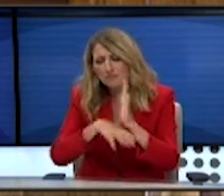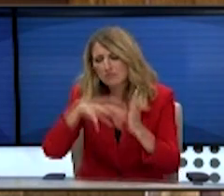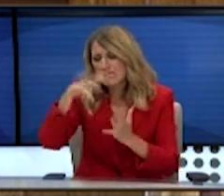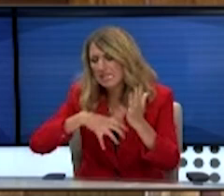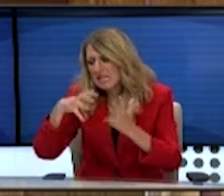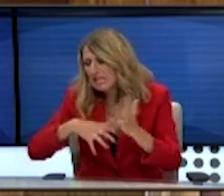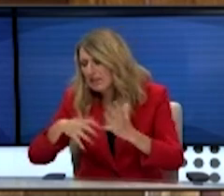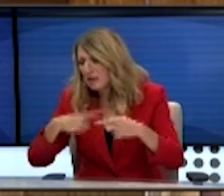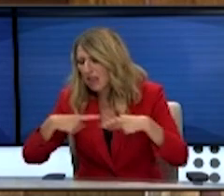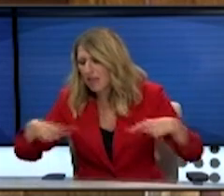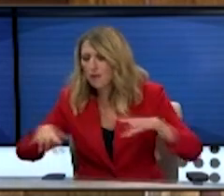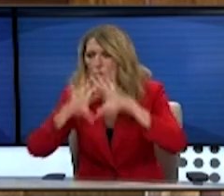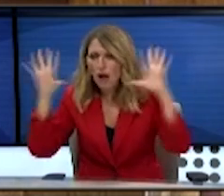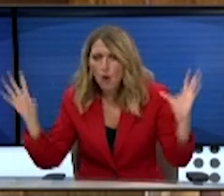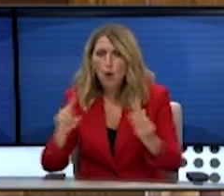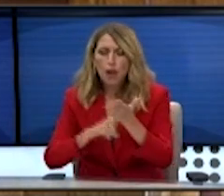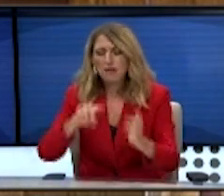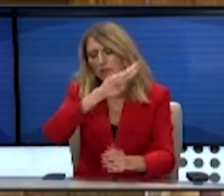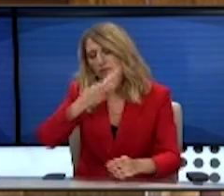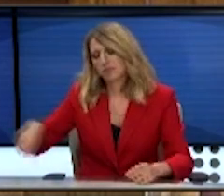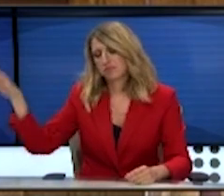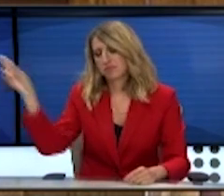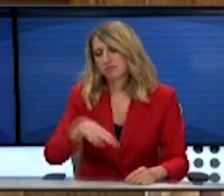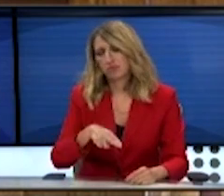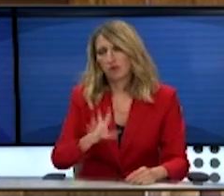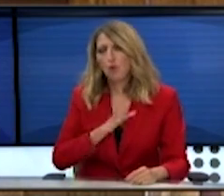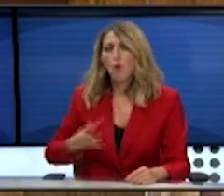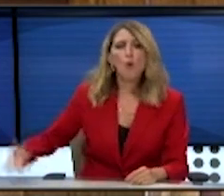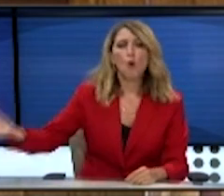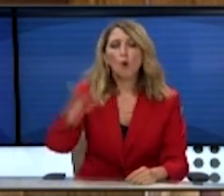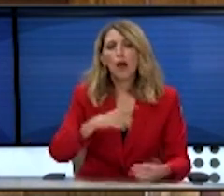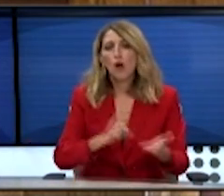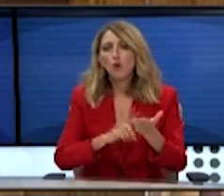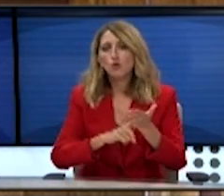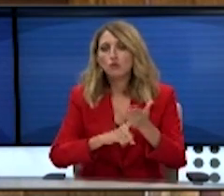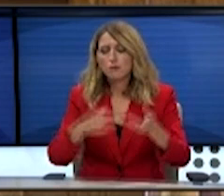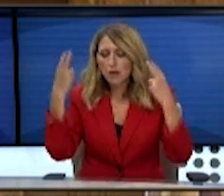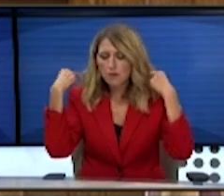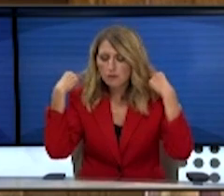στη διακυβέρνηση, στην εξουσία της χώρας, υπερασπιστή πραγματικό